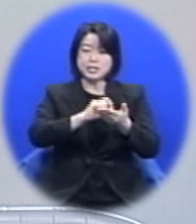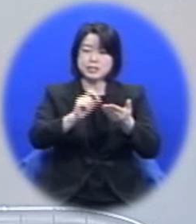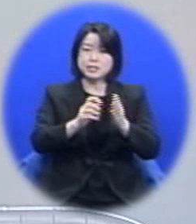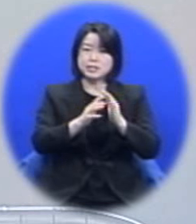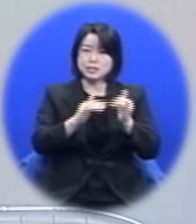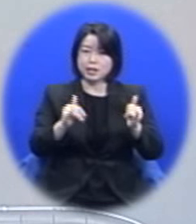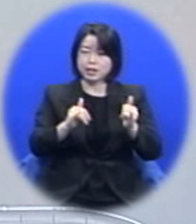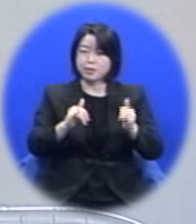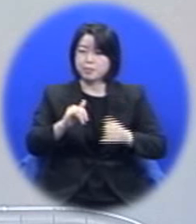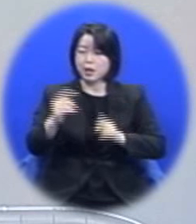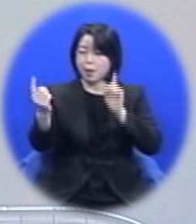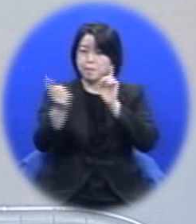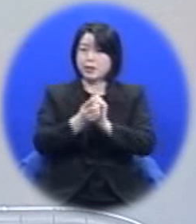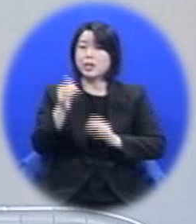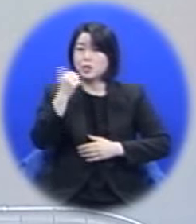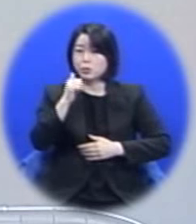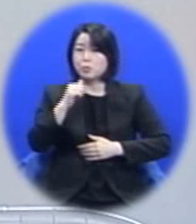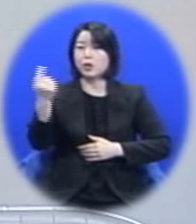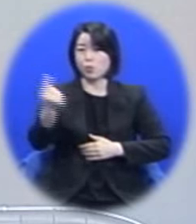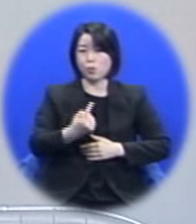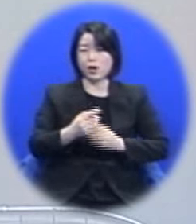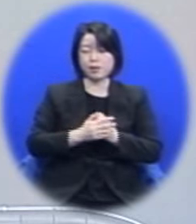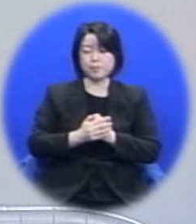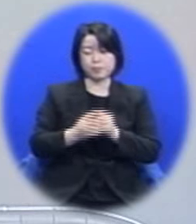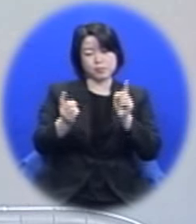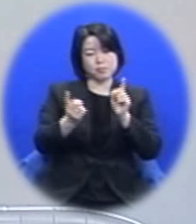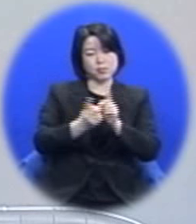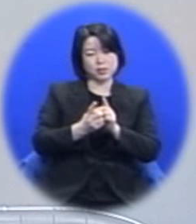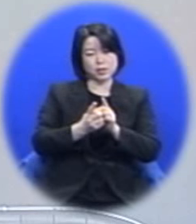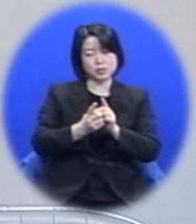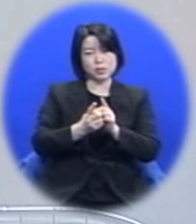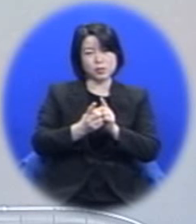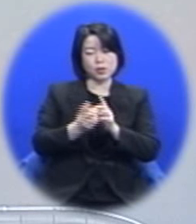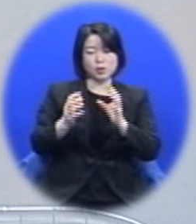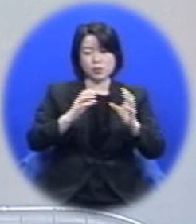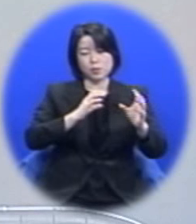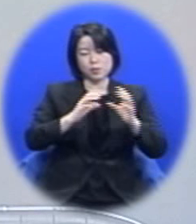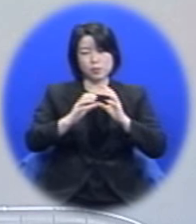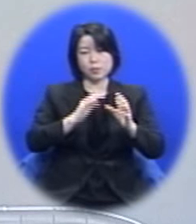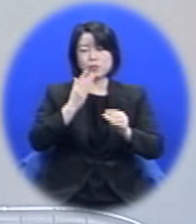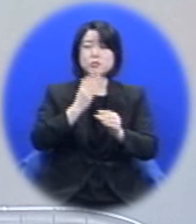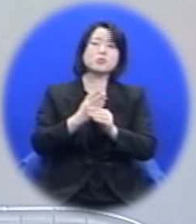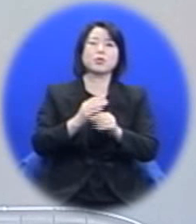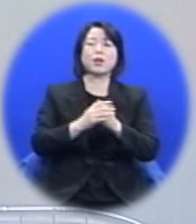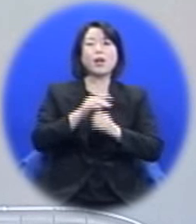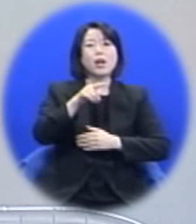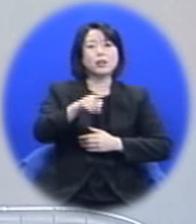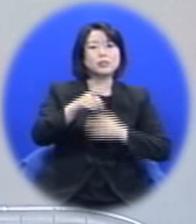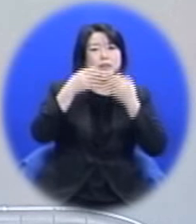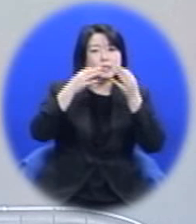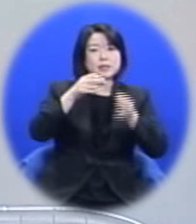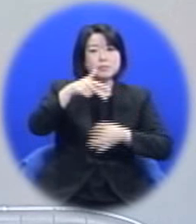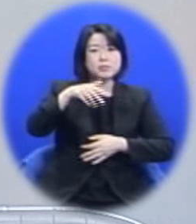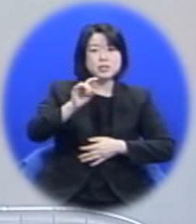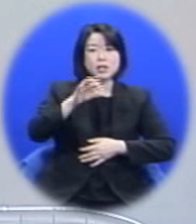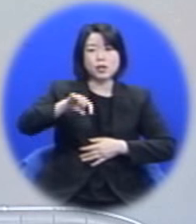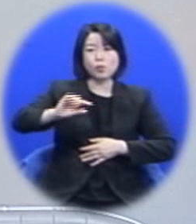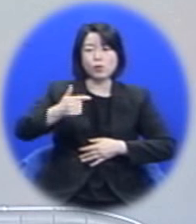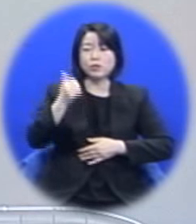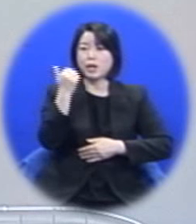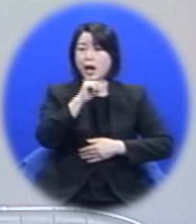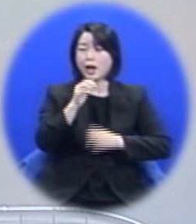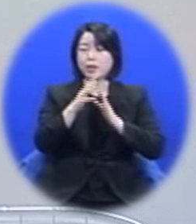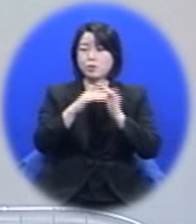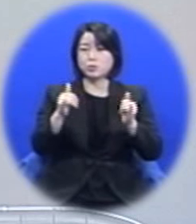겁니다. 만나서 이런저런 이야기를 나누다가 그 김재원 아나운서가 그런 이야기를